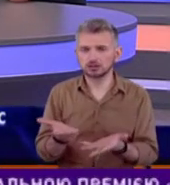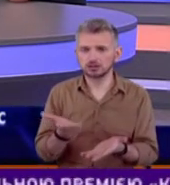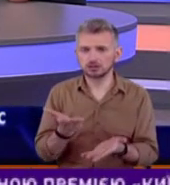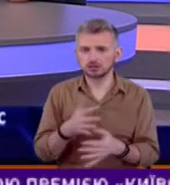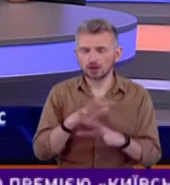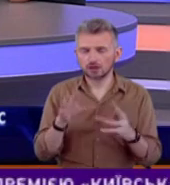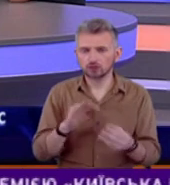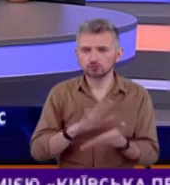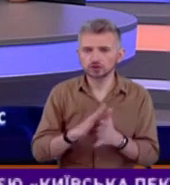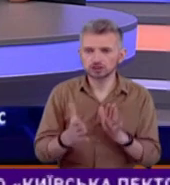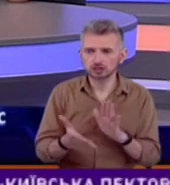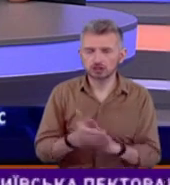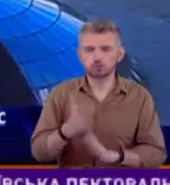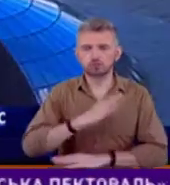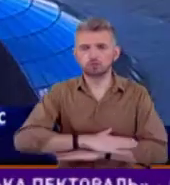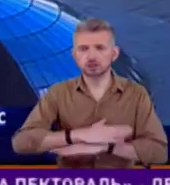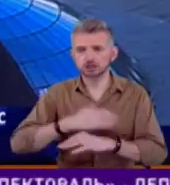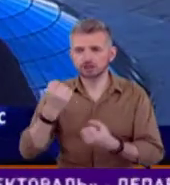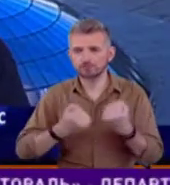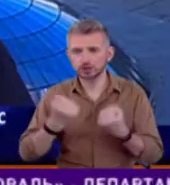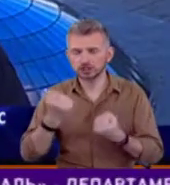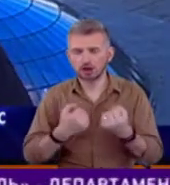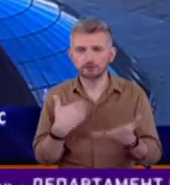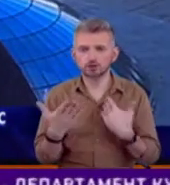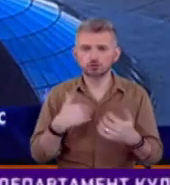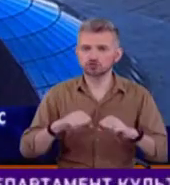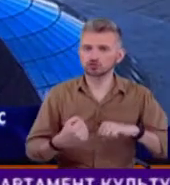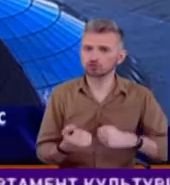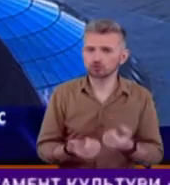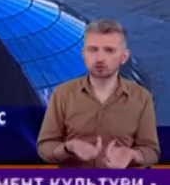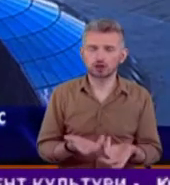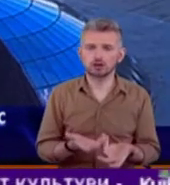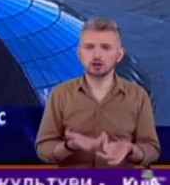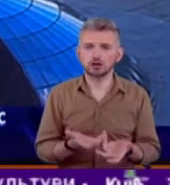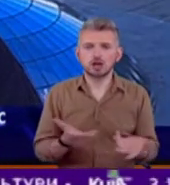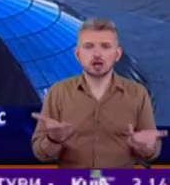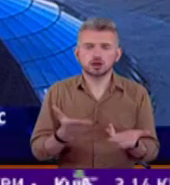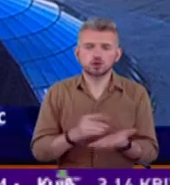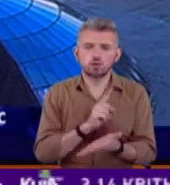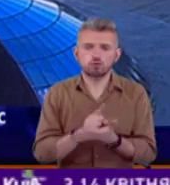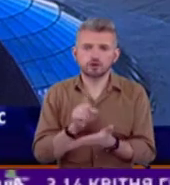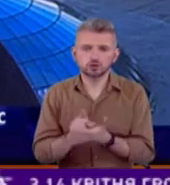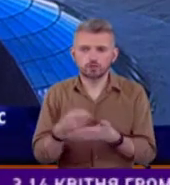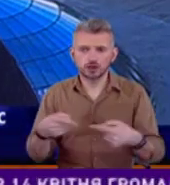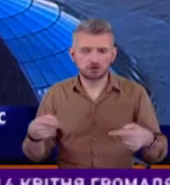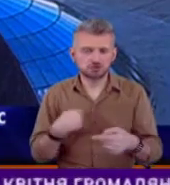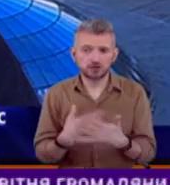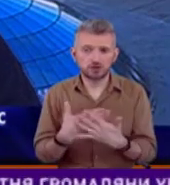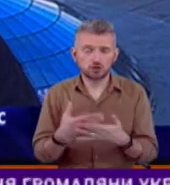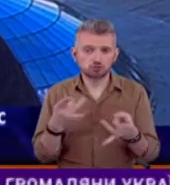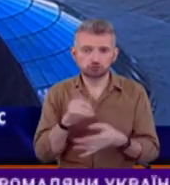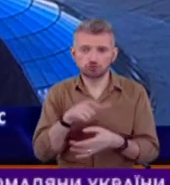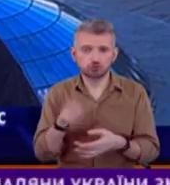стану, поведінки водія, відношення один до одного, там, якісь обов'язкові речі. Мені здається, що просто